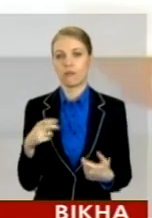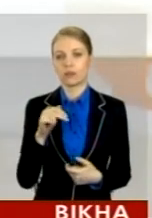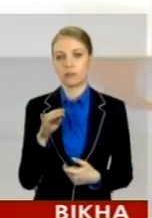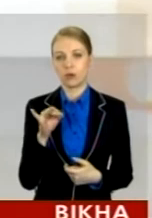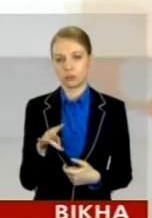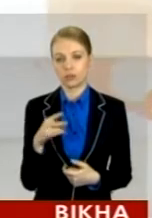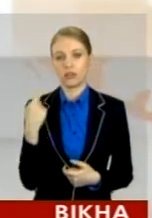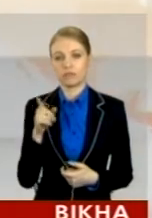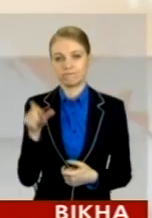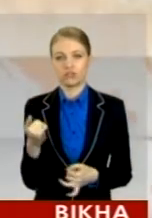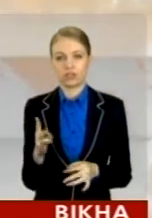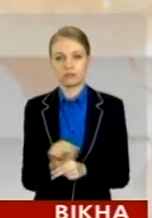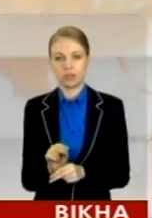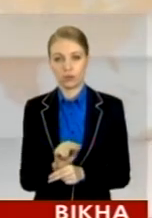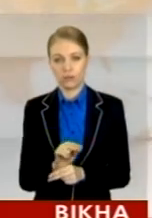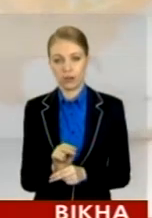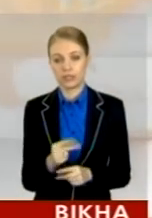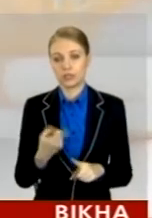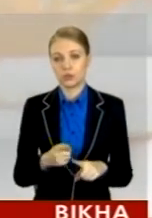на лікування